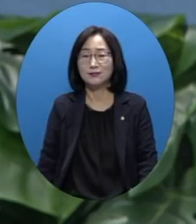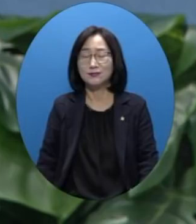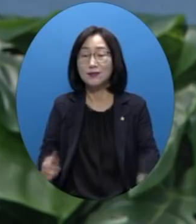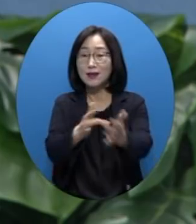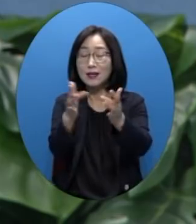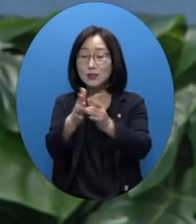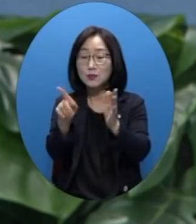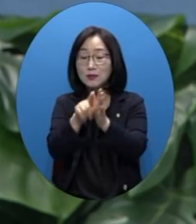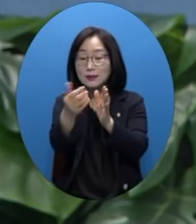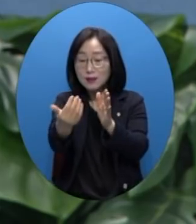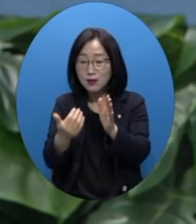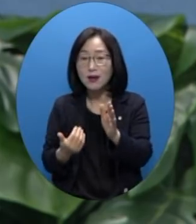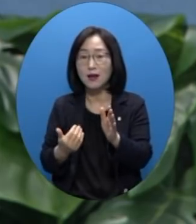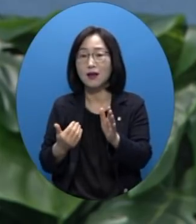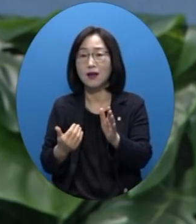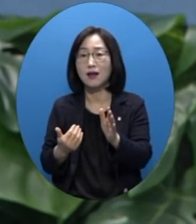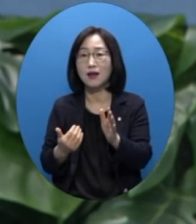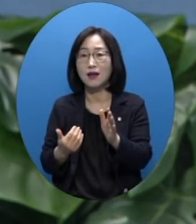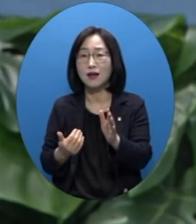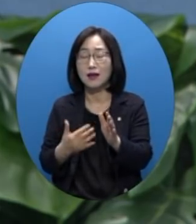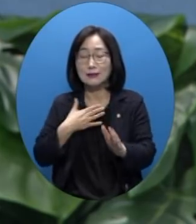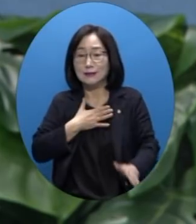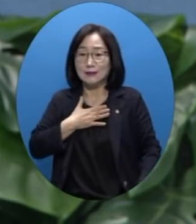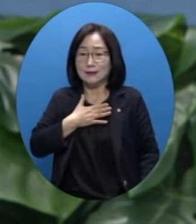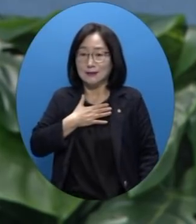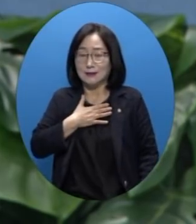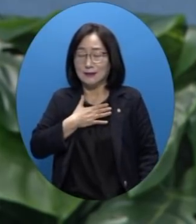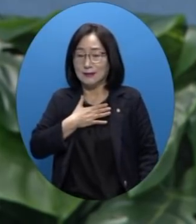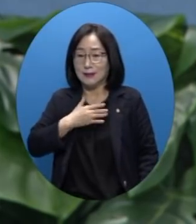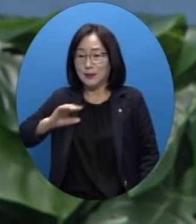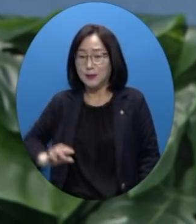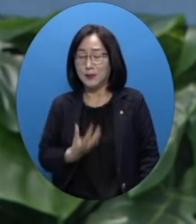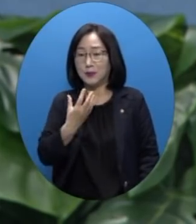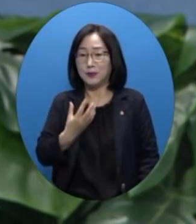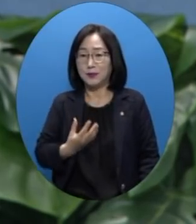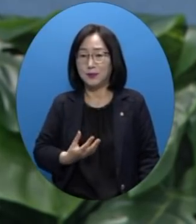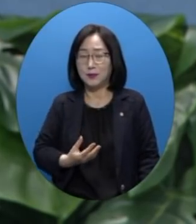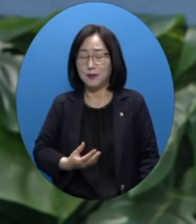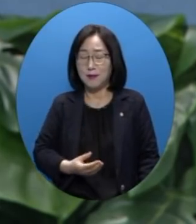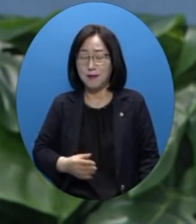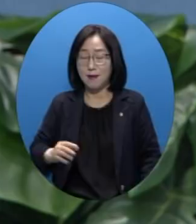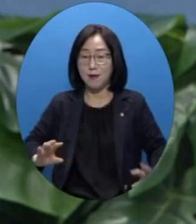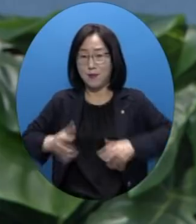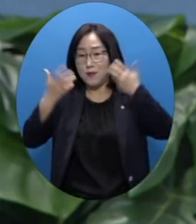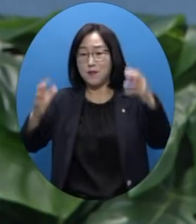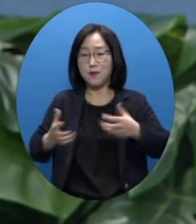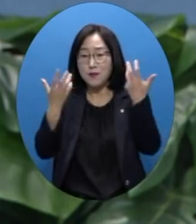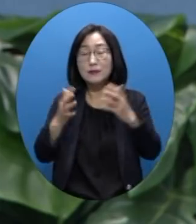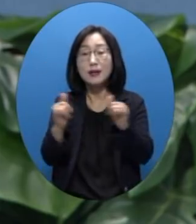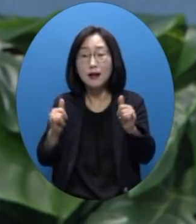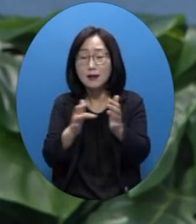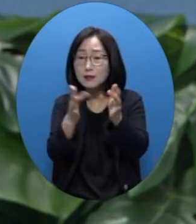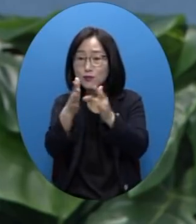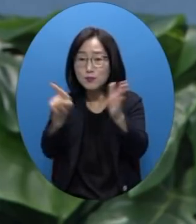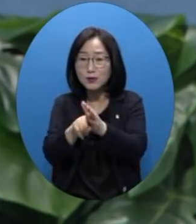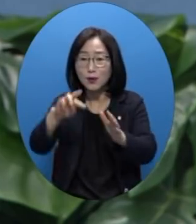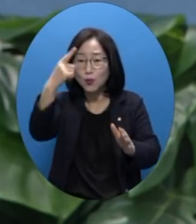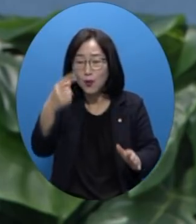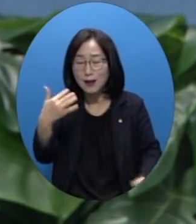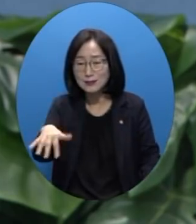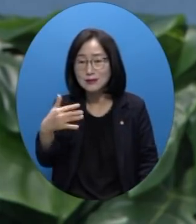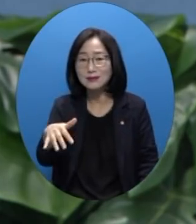예수 믿기 전에 감정을 다스리지 못해서 하루에 열 번씩 화를 내던 사람이 예수 믿고 나서도 아직